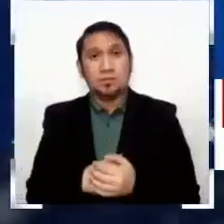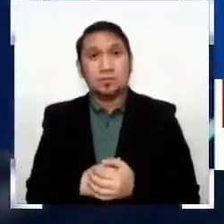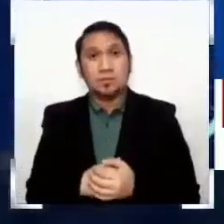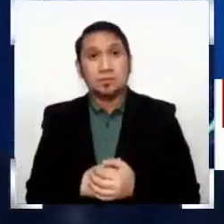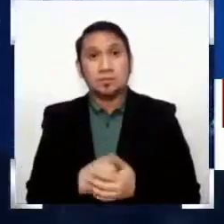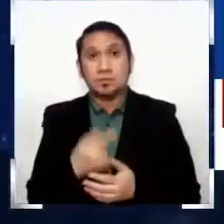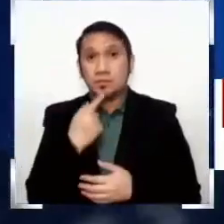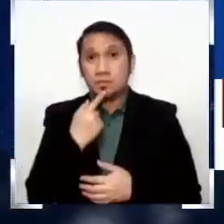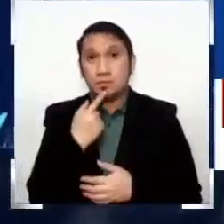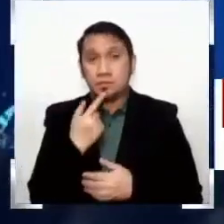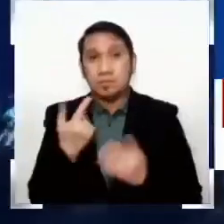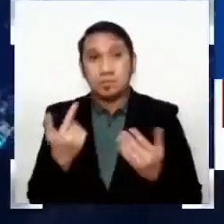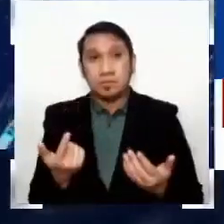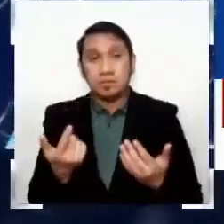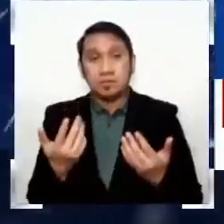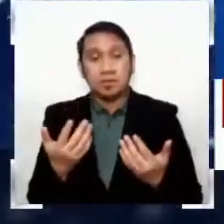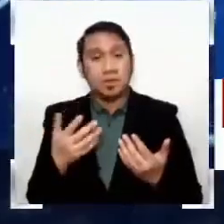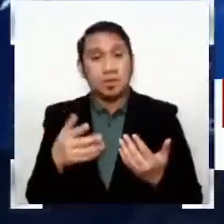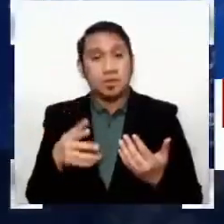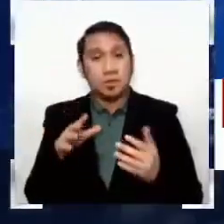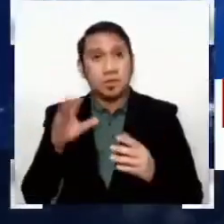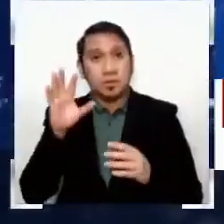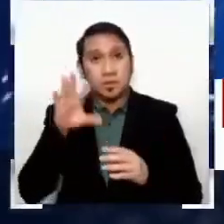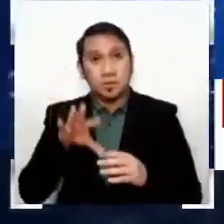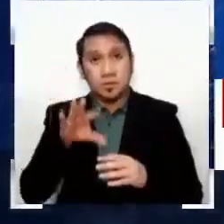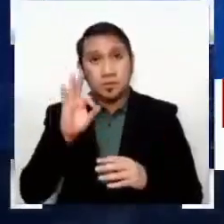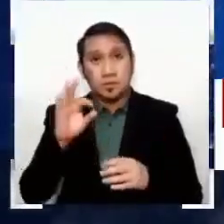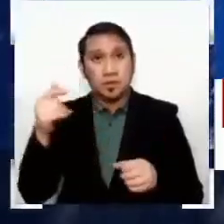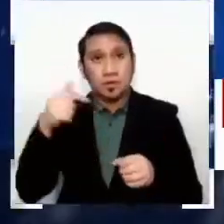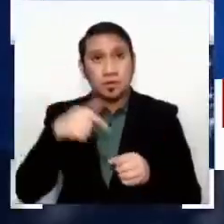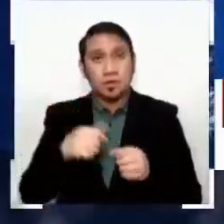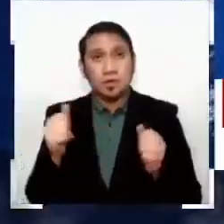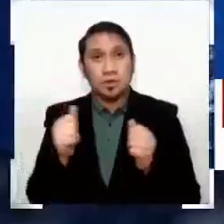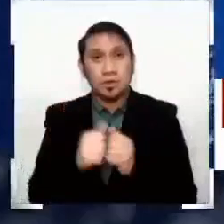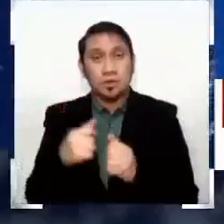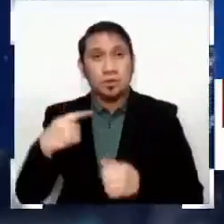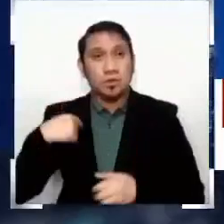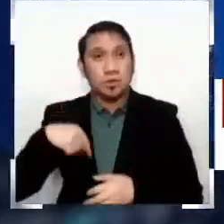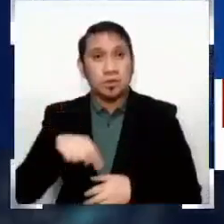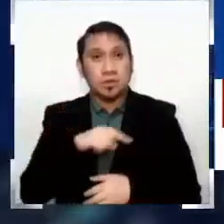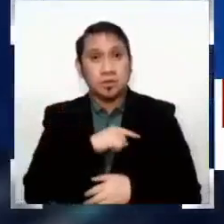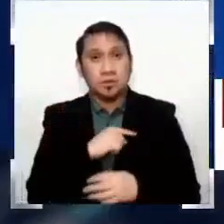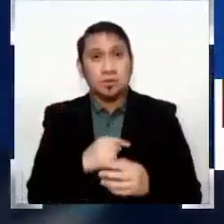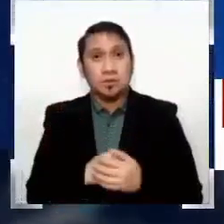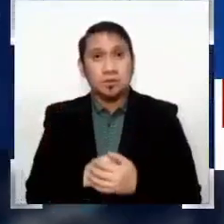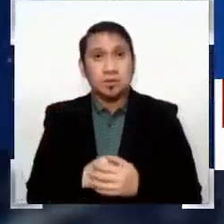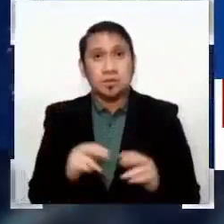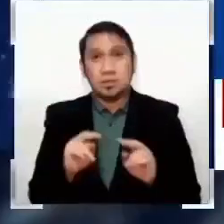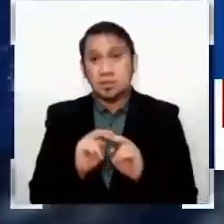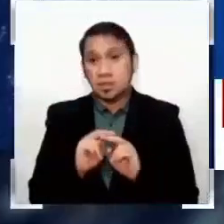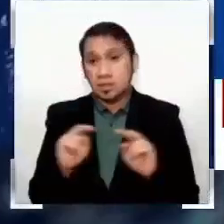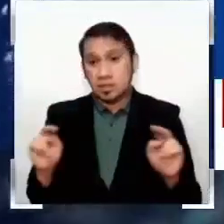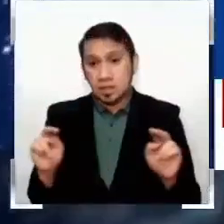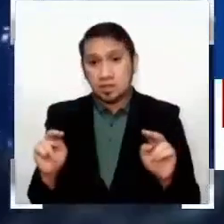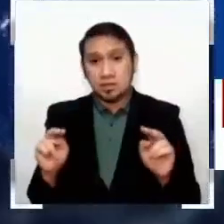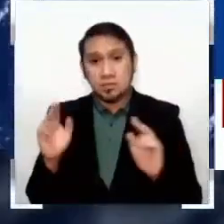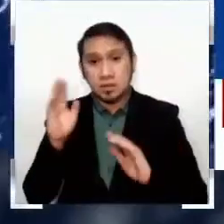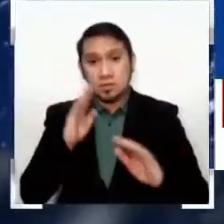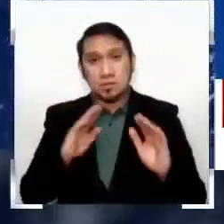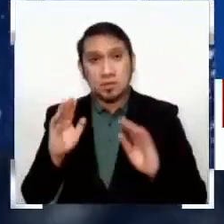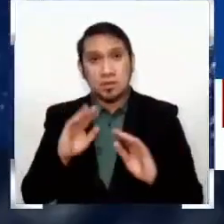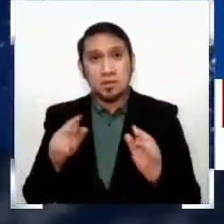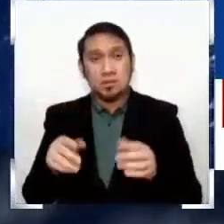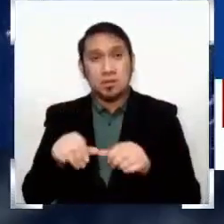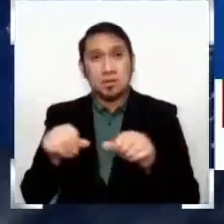will explore only with us in non-disputed area. Ang ginagawa nila, pinipressure lang tayo